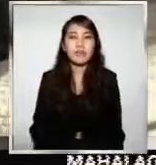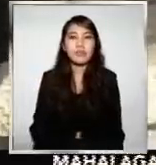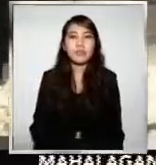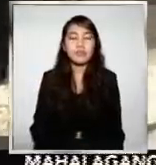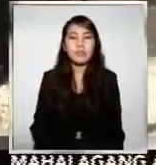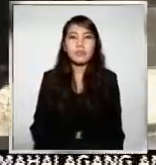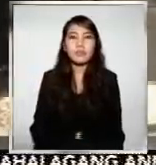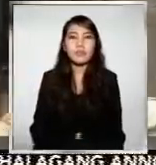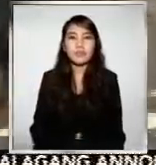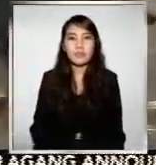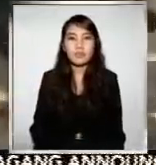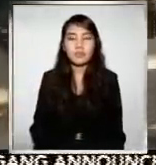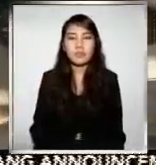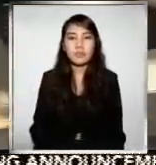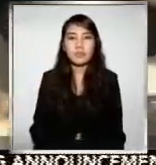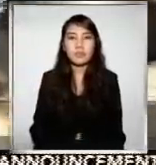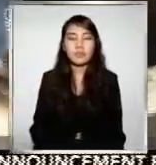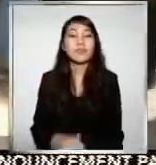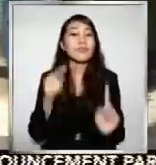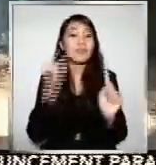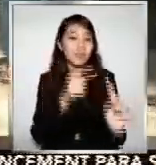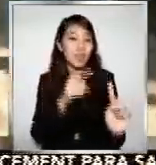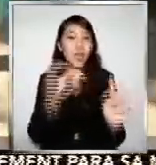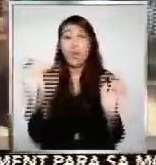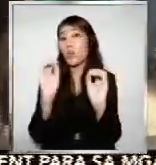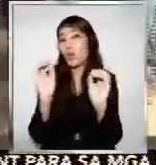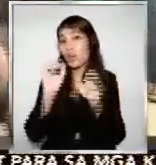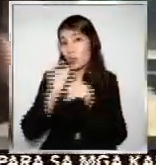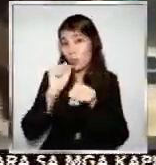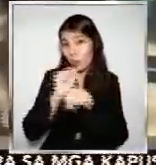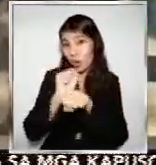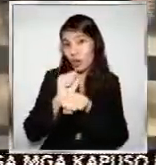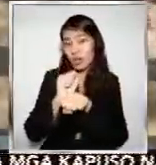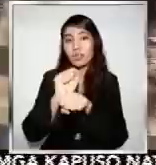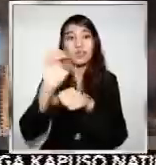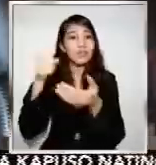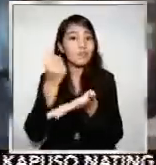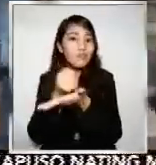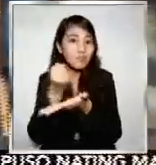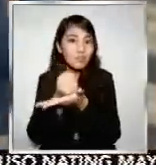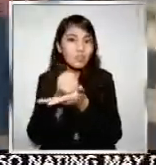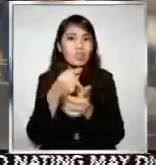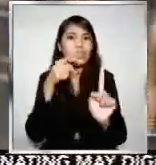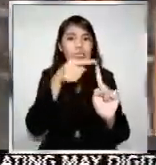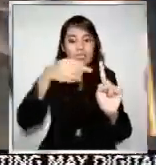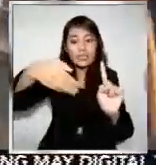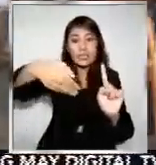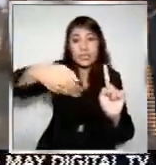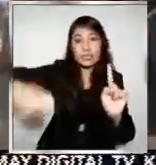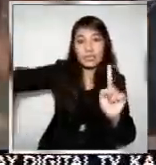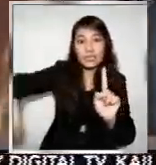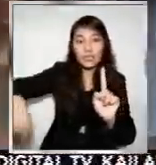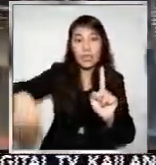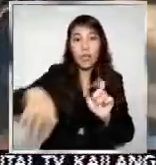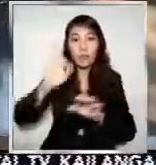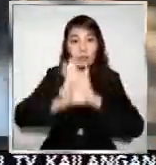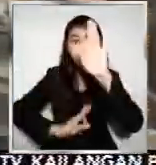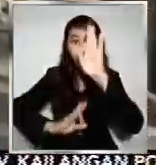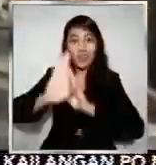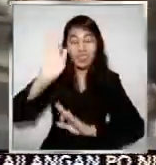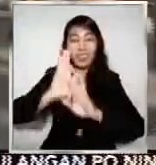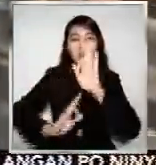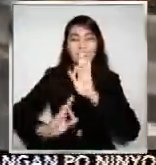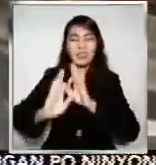Wala nang trabaho na mapagkukuhanan ng kita matapos maputulan ng kaliwang paa dahil sa aksidente. Kaya naman, kahit hirap sa